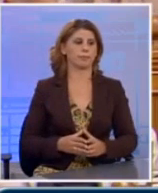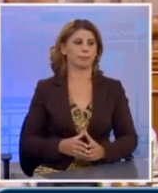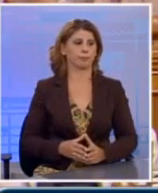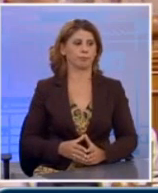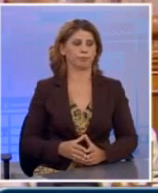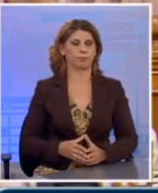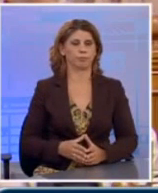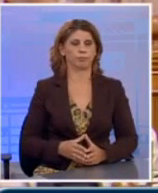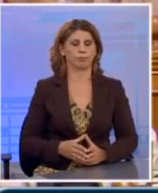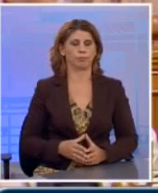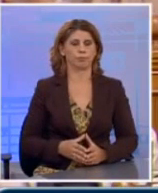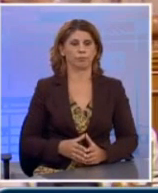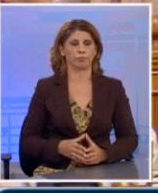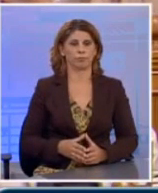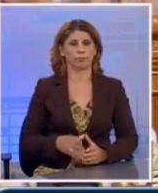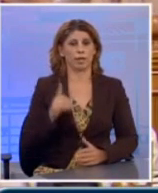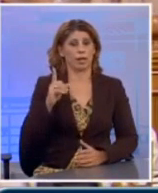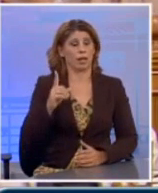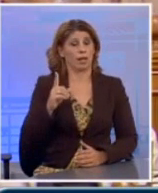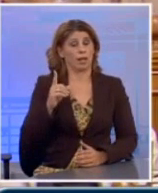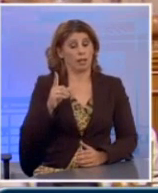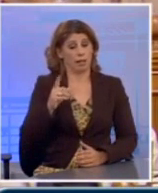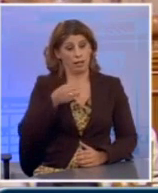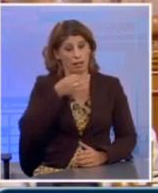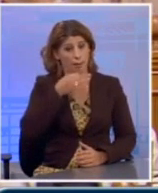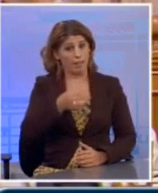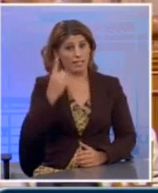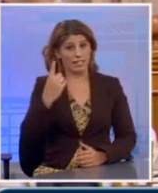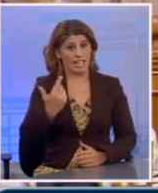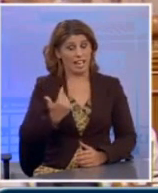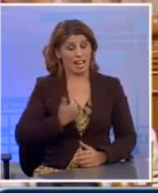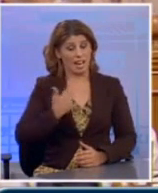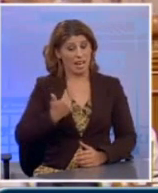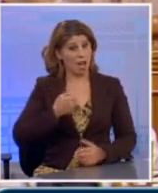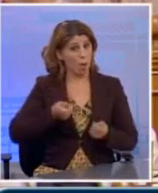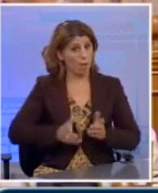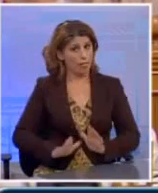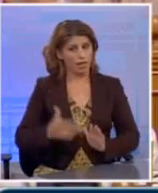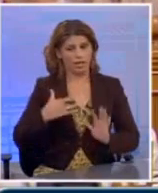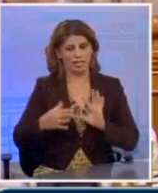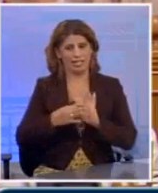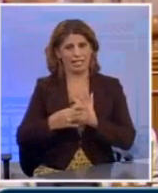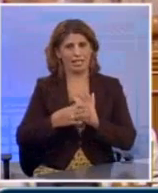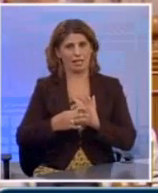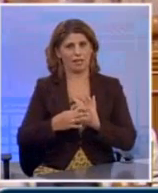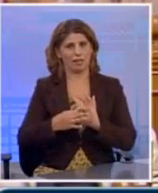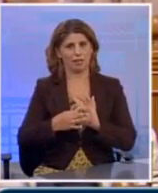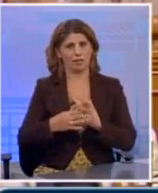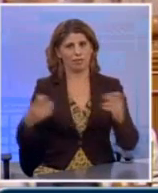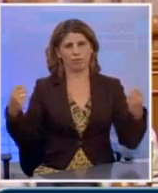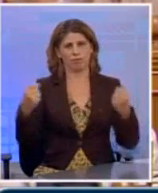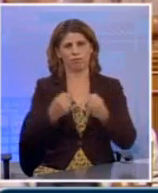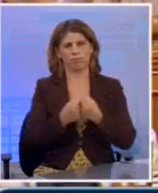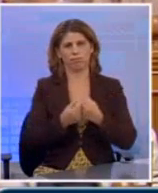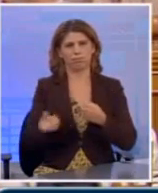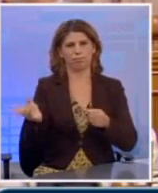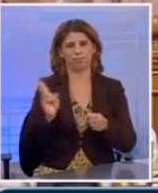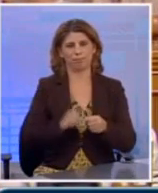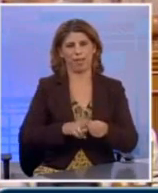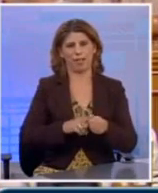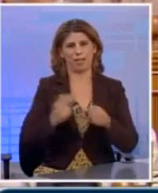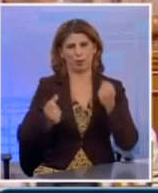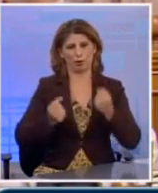να ασχοληθεί με ένα νέο παιδί, με ένα συνεργάτη μου, ο οποίος σκοτώθηκε σε τροχαίο πριν μία